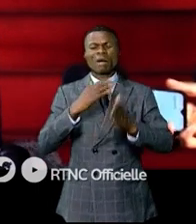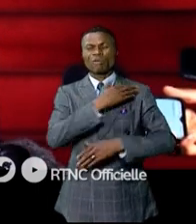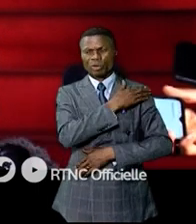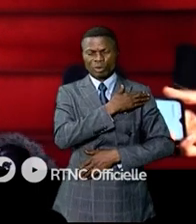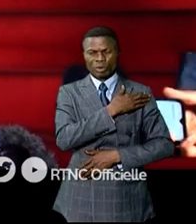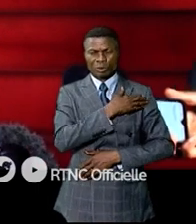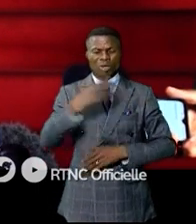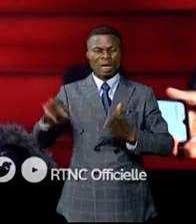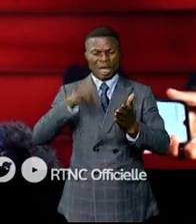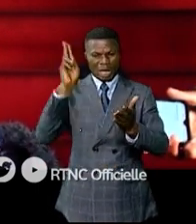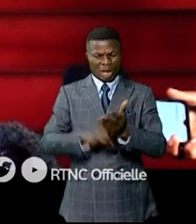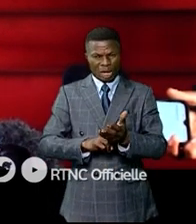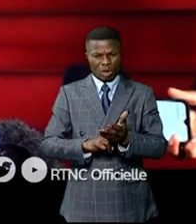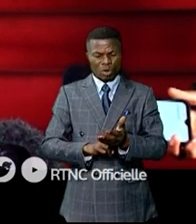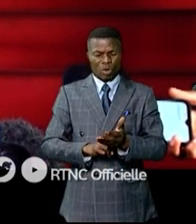accord sous sein privé